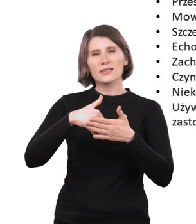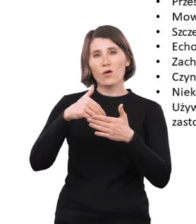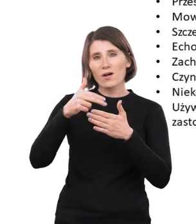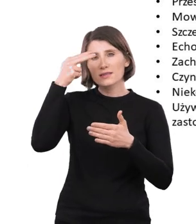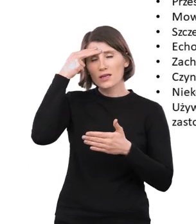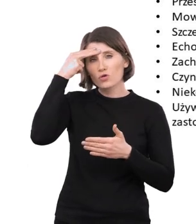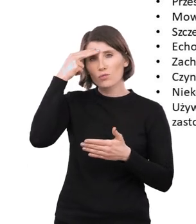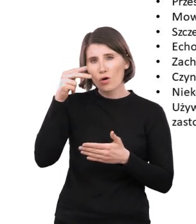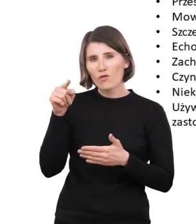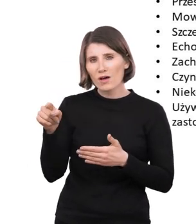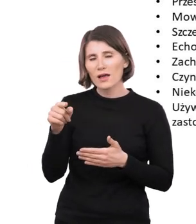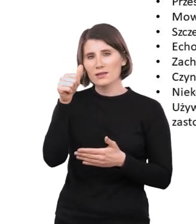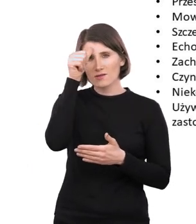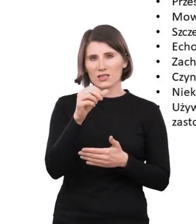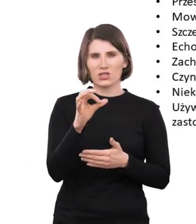które powodują